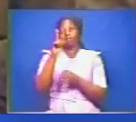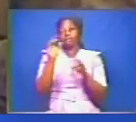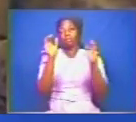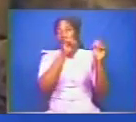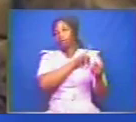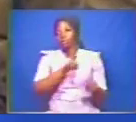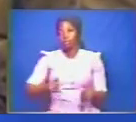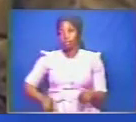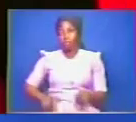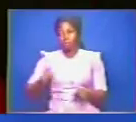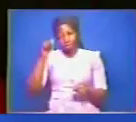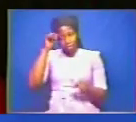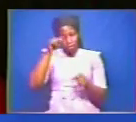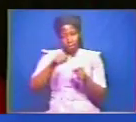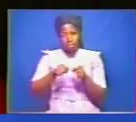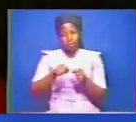Bwana